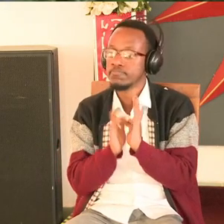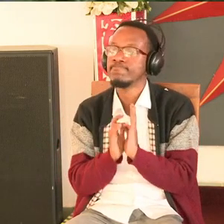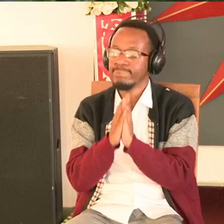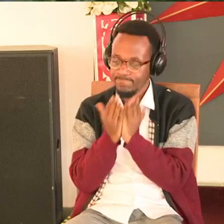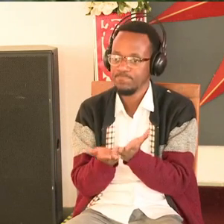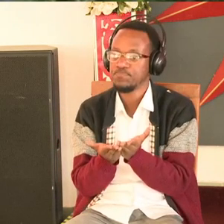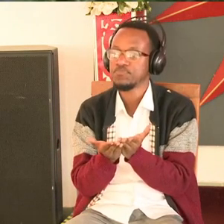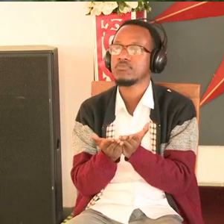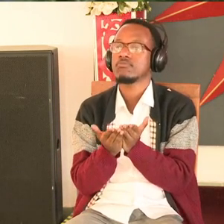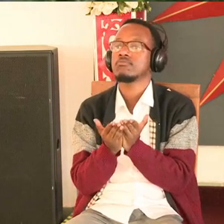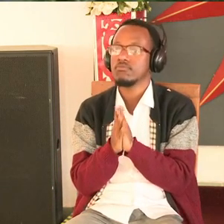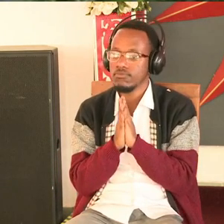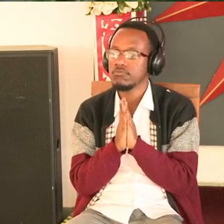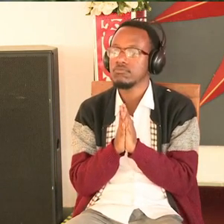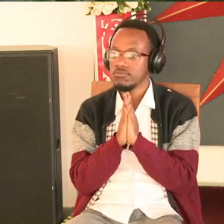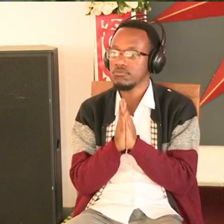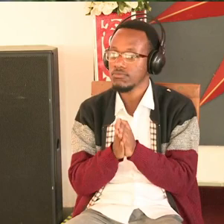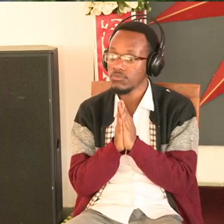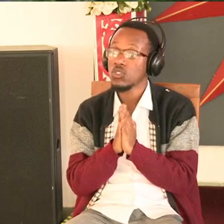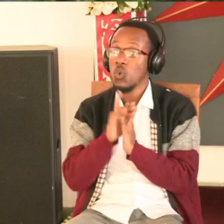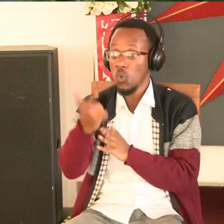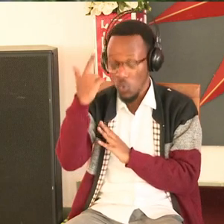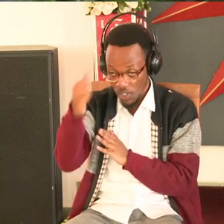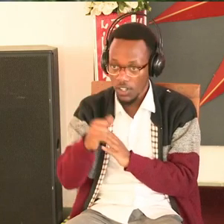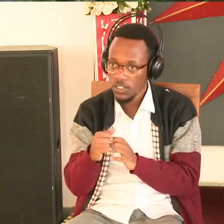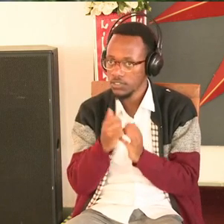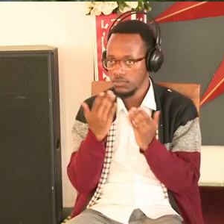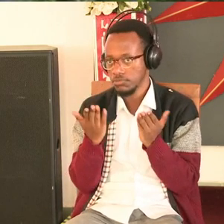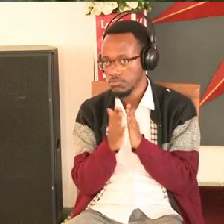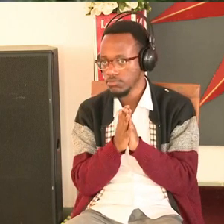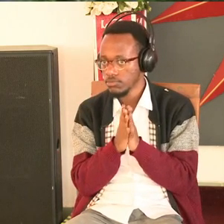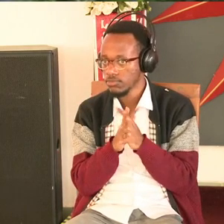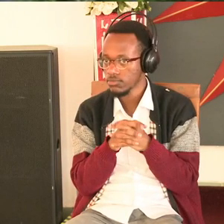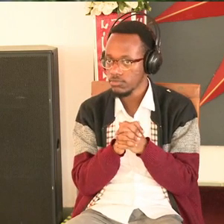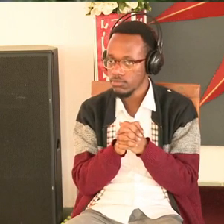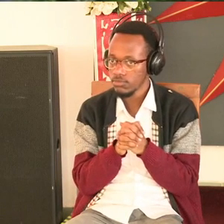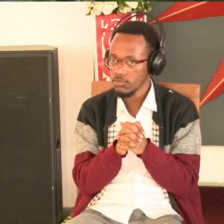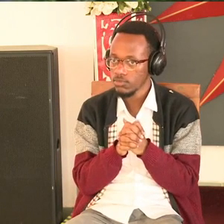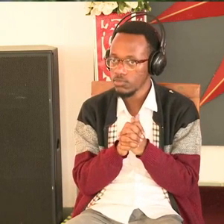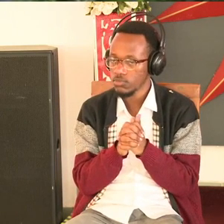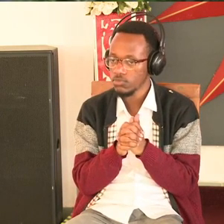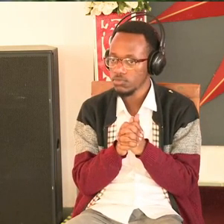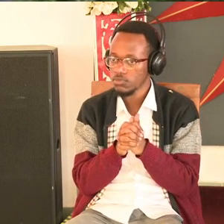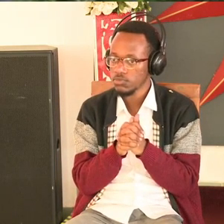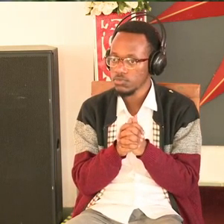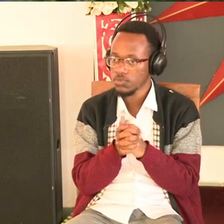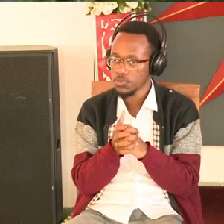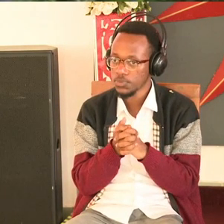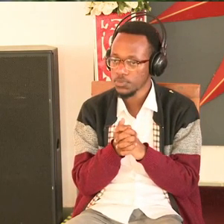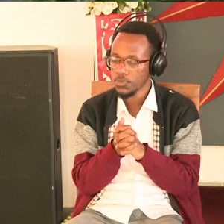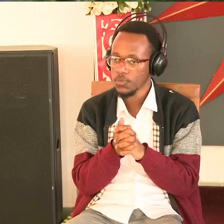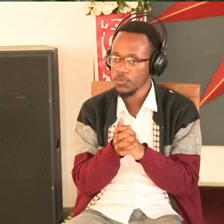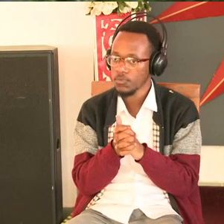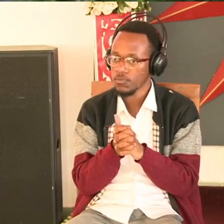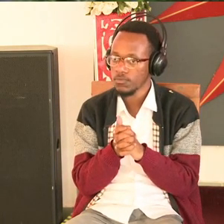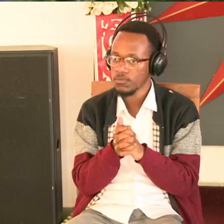que toutes les paroles dans la Bible. Vous connaissez en effet nkuko amagambo y'Imana yose ari ukuri